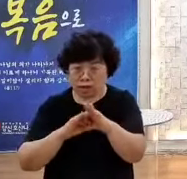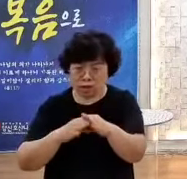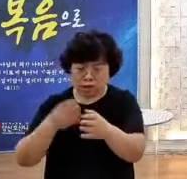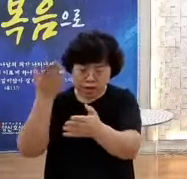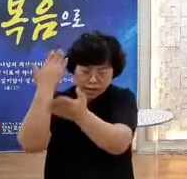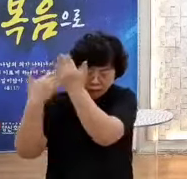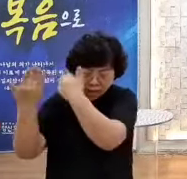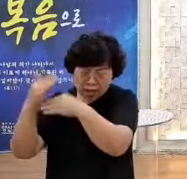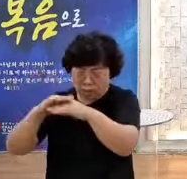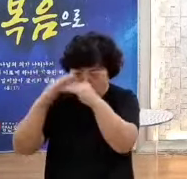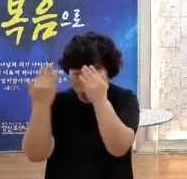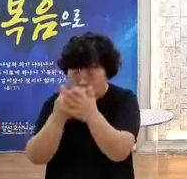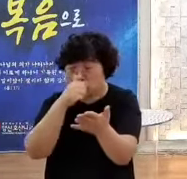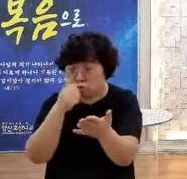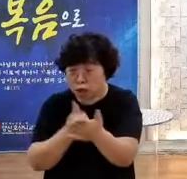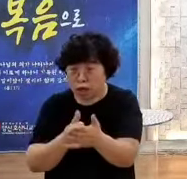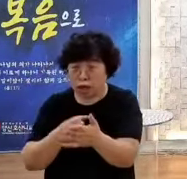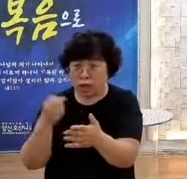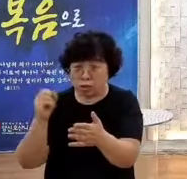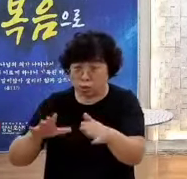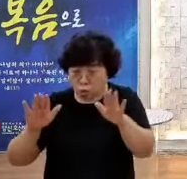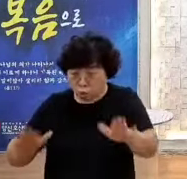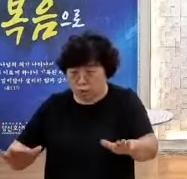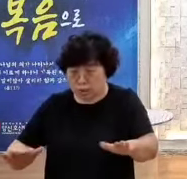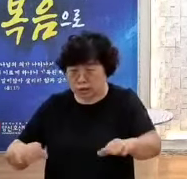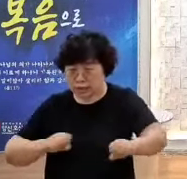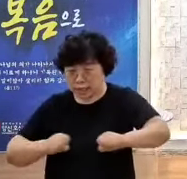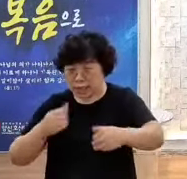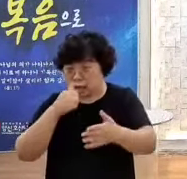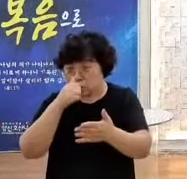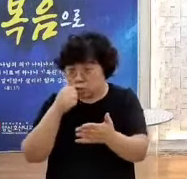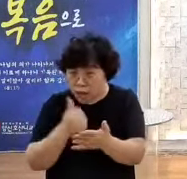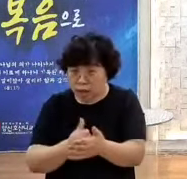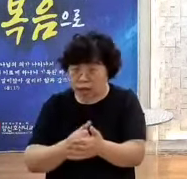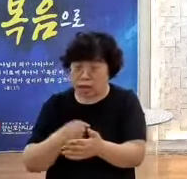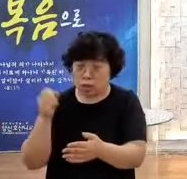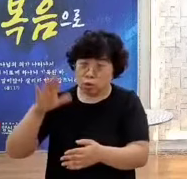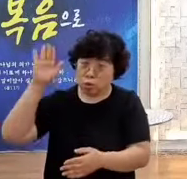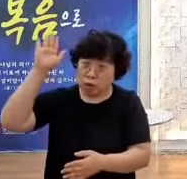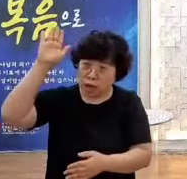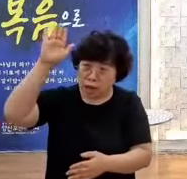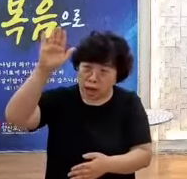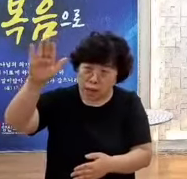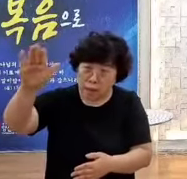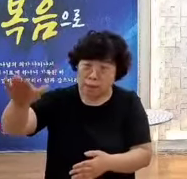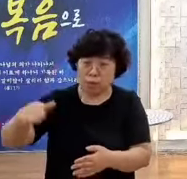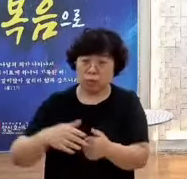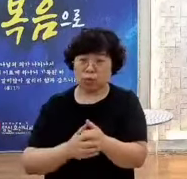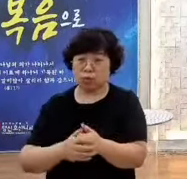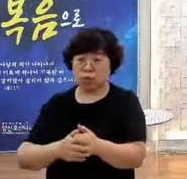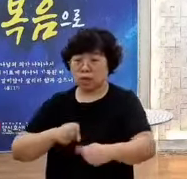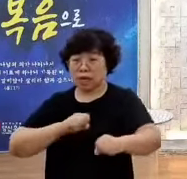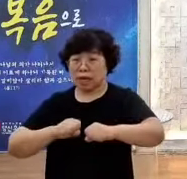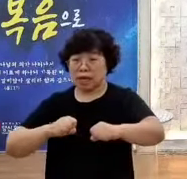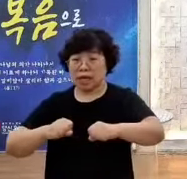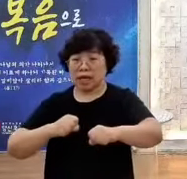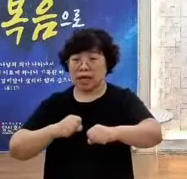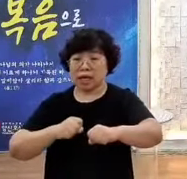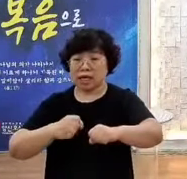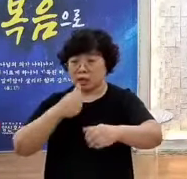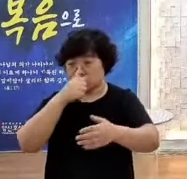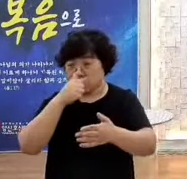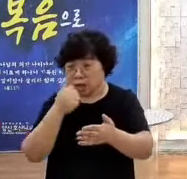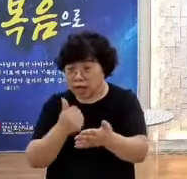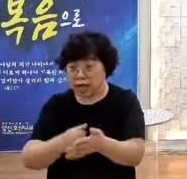우리의 모든 죄뿐만 아니라 오늘 우리가 짓고 있는 현재의 죄와 그리고 앞으로 우리가 짓게 될